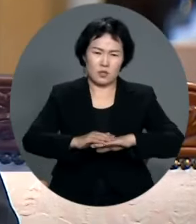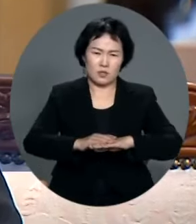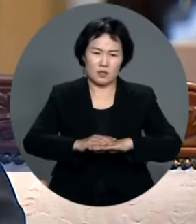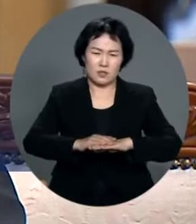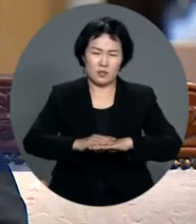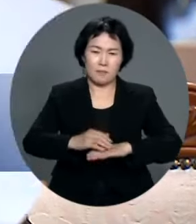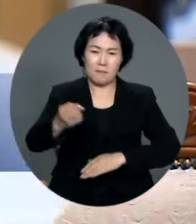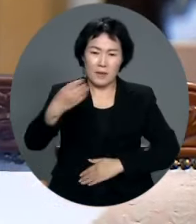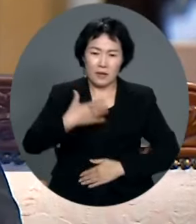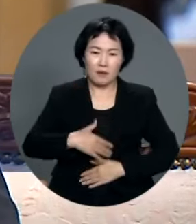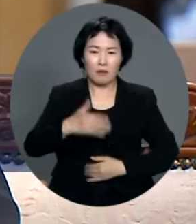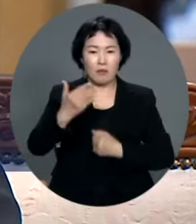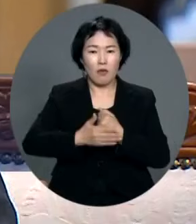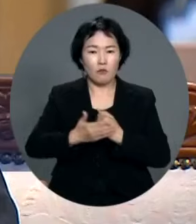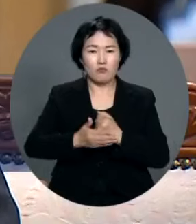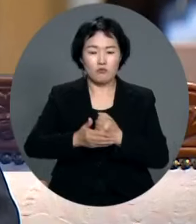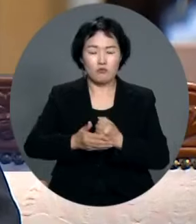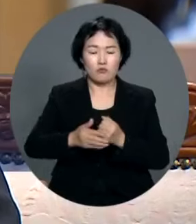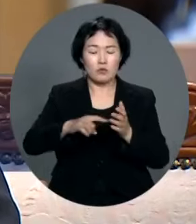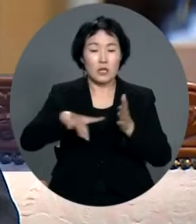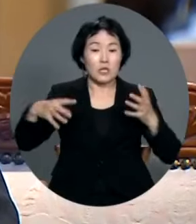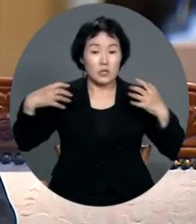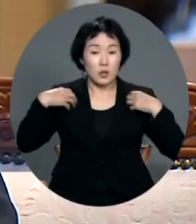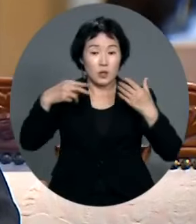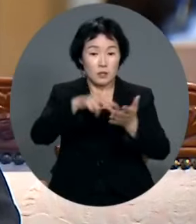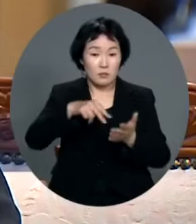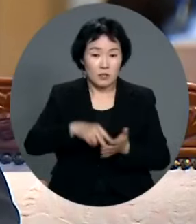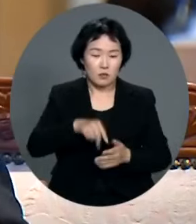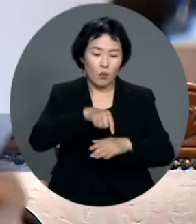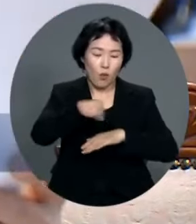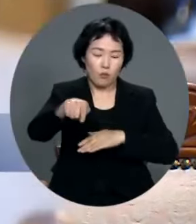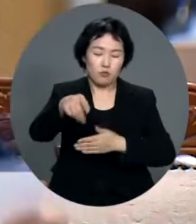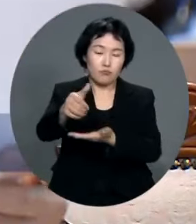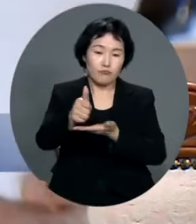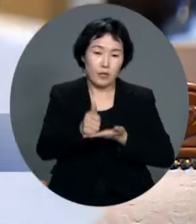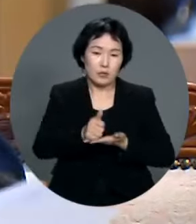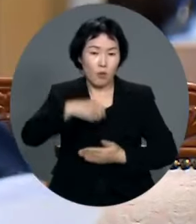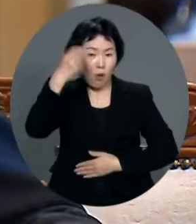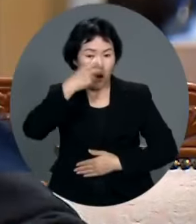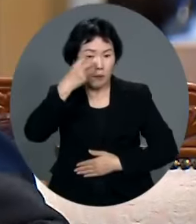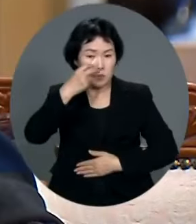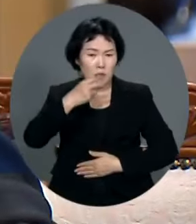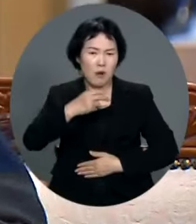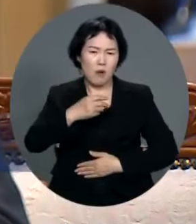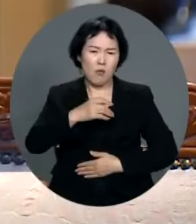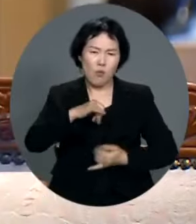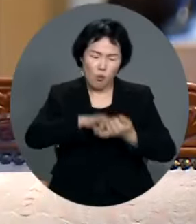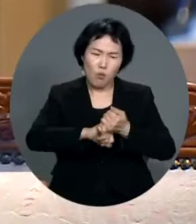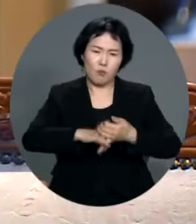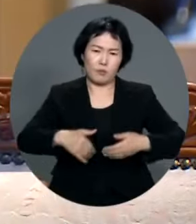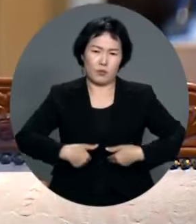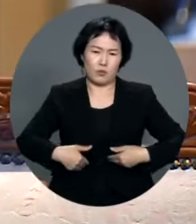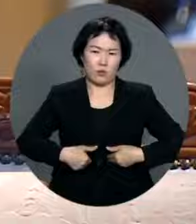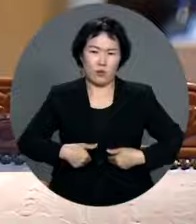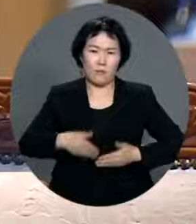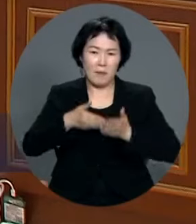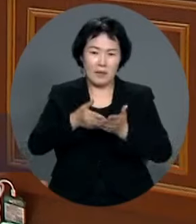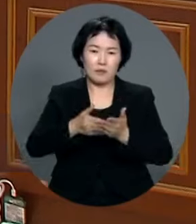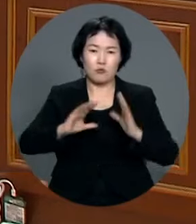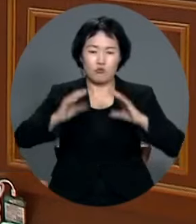대구청 차원에서 외부 감사 임명이라든지 이런 거 보셔야 좀 실질적인 방안을 좀 검토를 하셔가지고 국회 좀 보고 좀